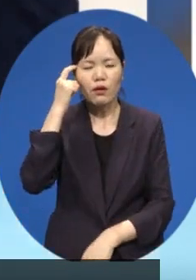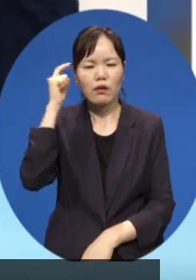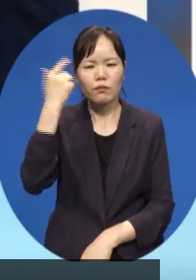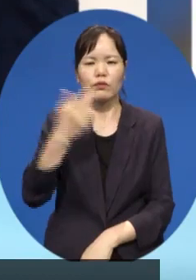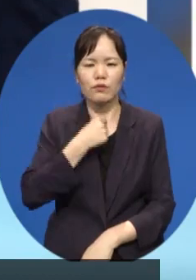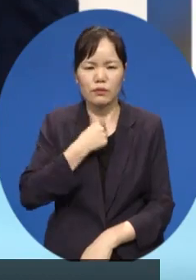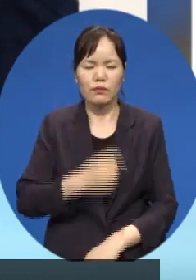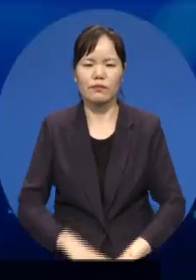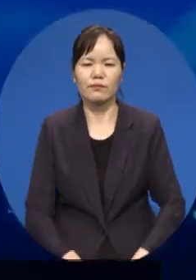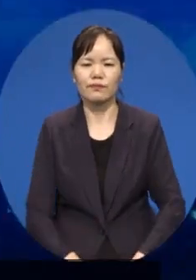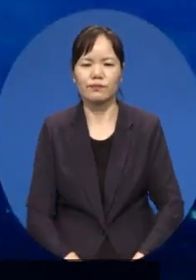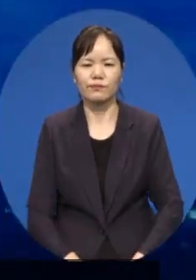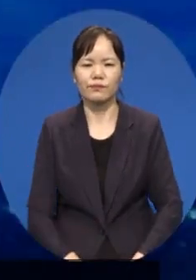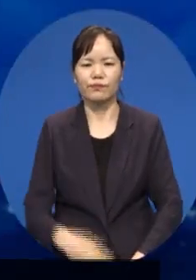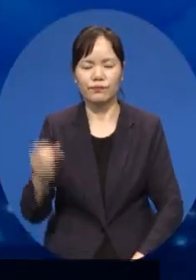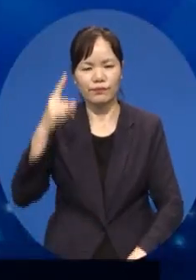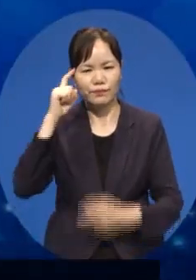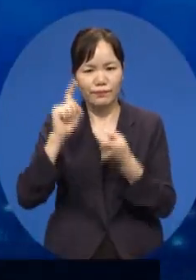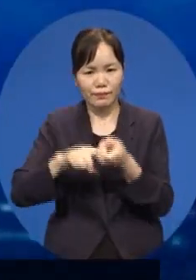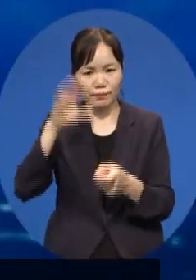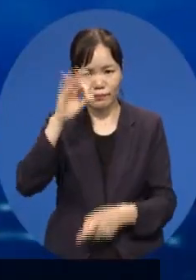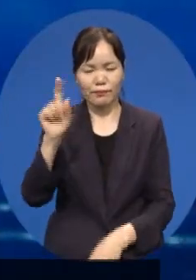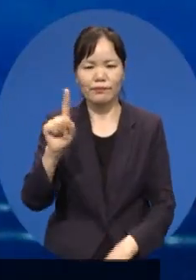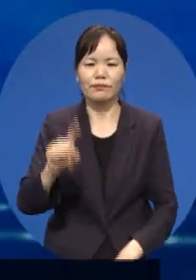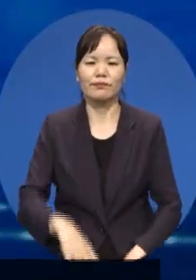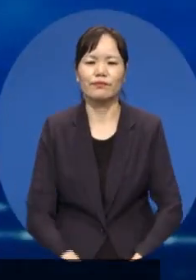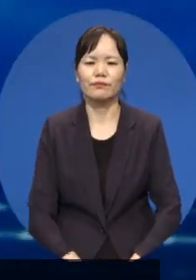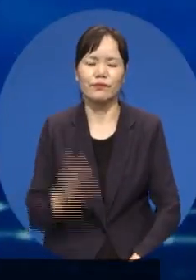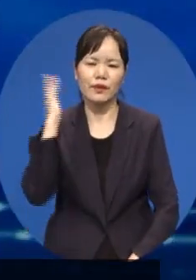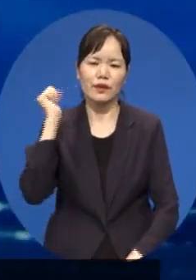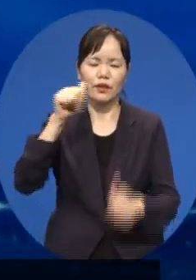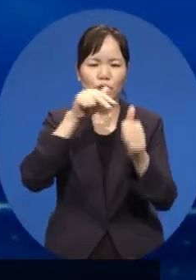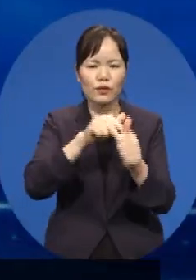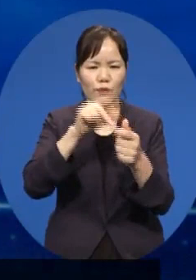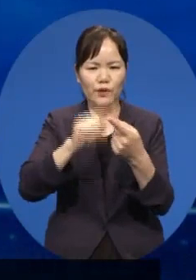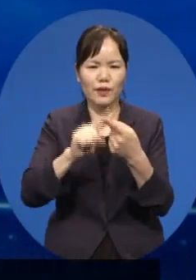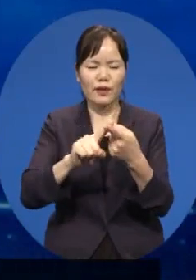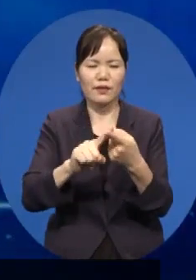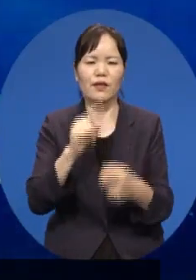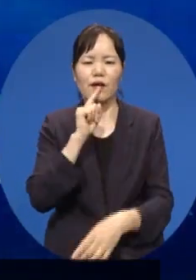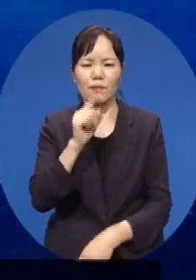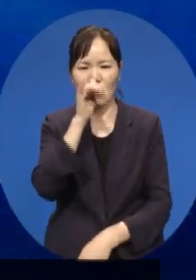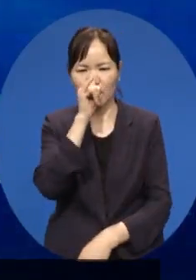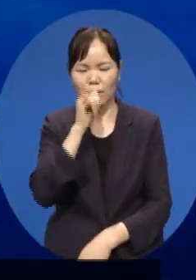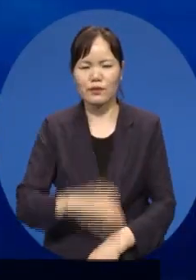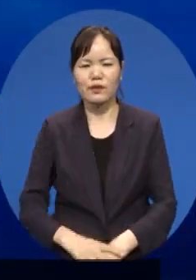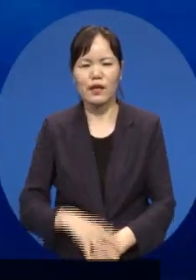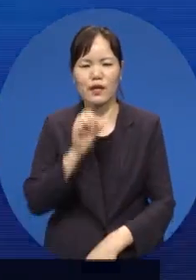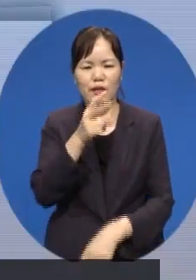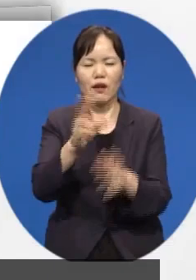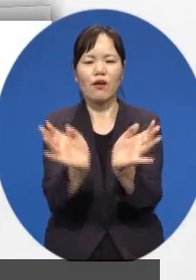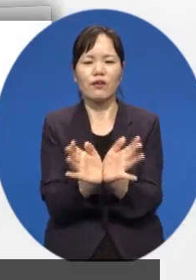같습니다. 알겠습니다. 또 흥미롭게 저희가 보고 있는 지점 가운데 하나가 대권 주자를 언급하고 있는 내용입니다. 특히 이